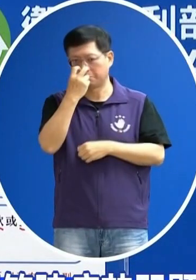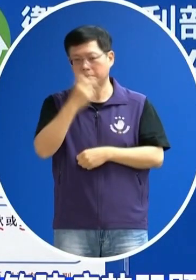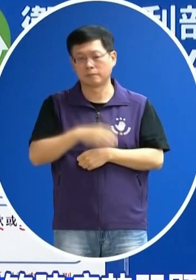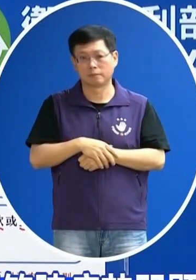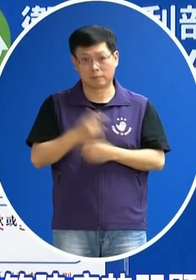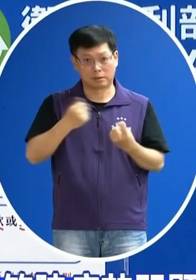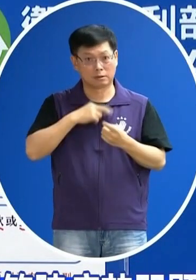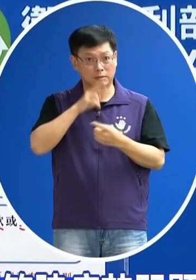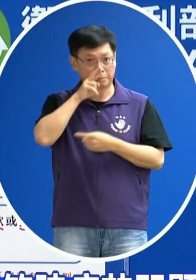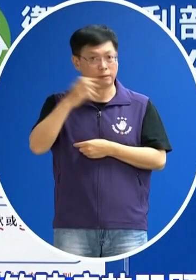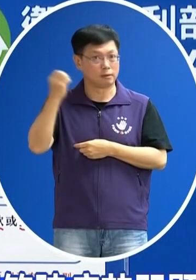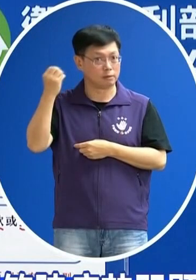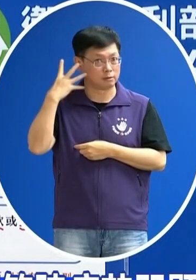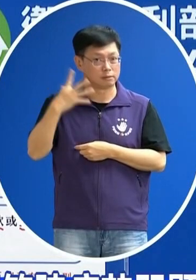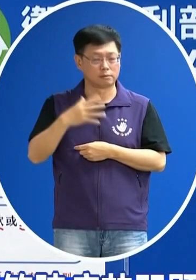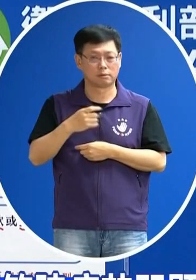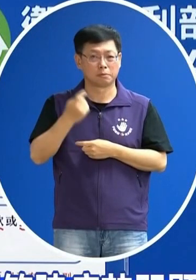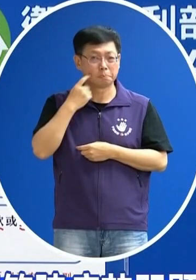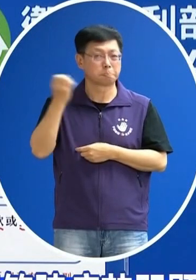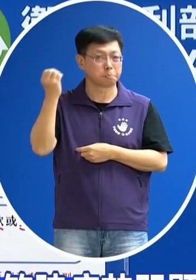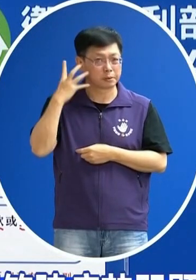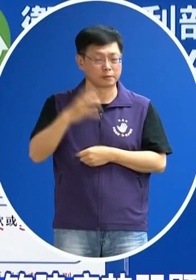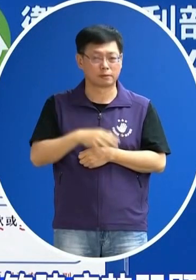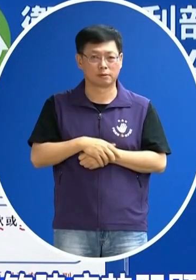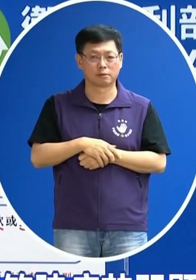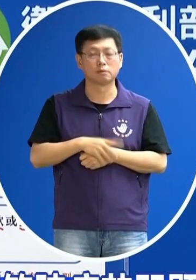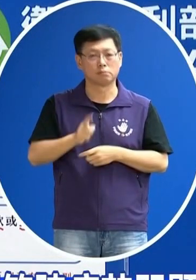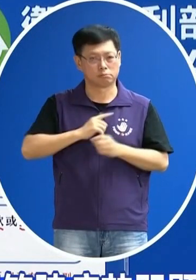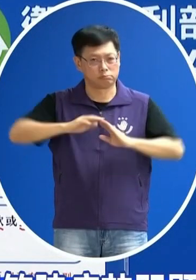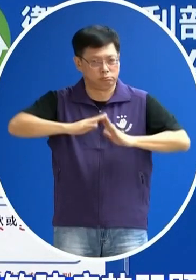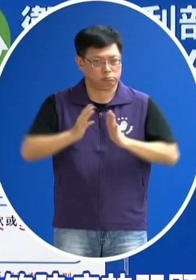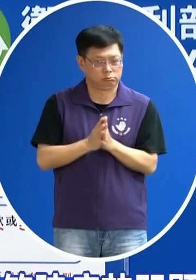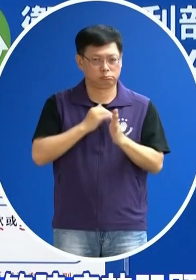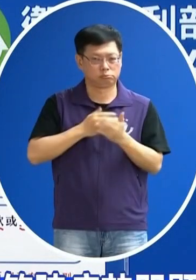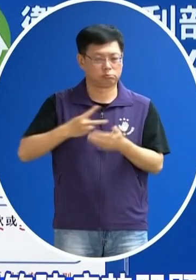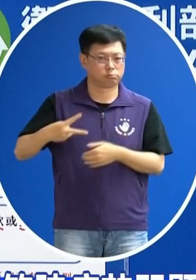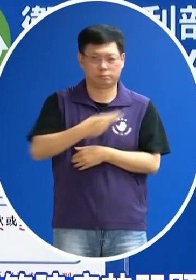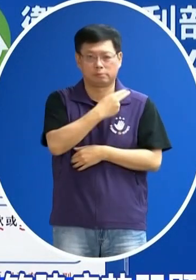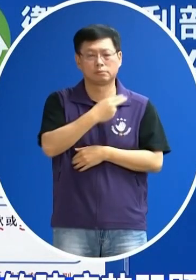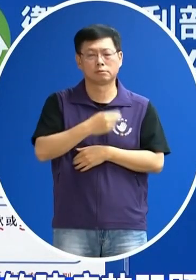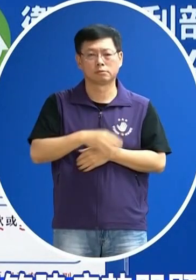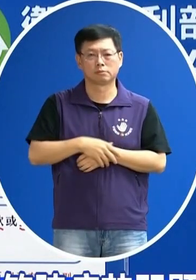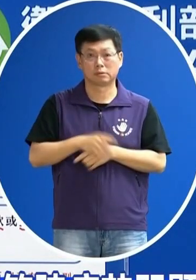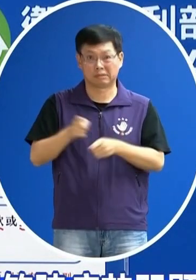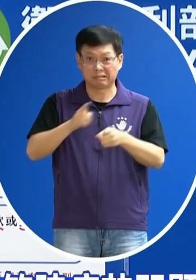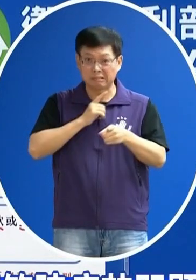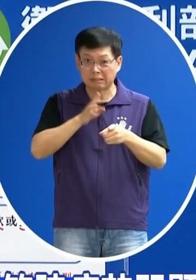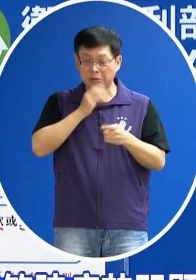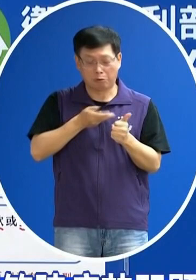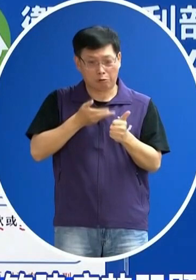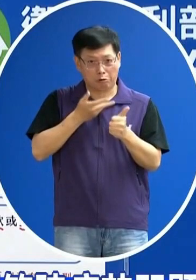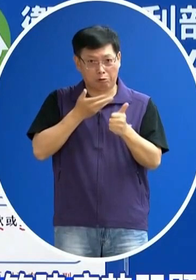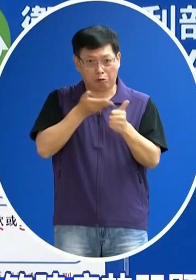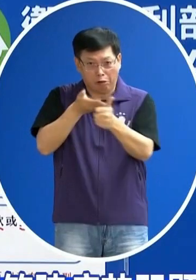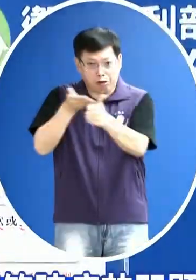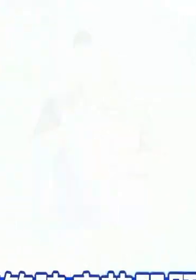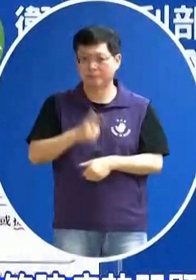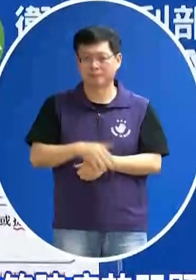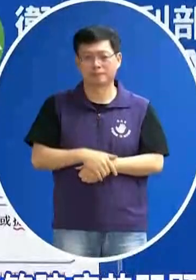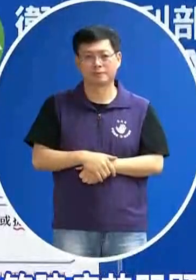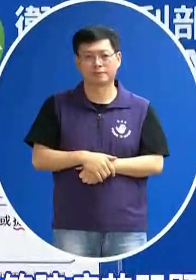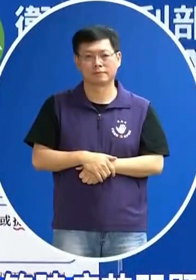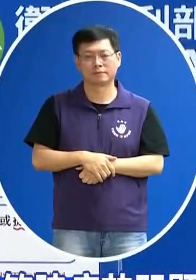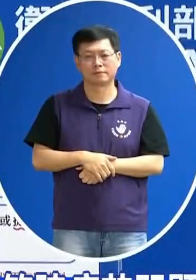这些错误的资讯、假的资讯，那我们要立即来阻断，不要让这个认知战来影响我们台湾社